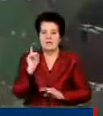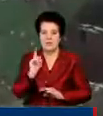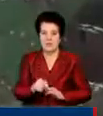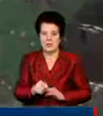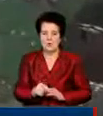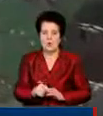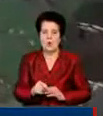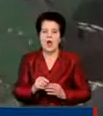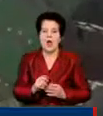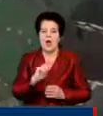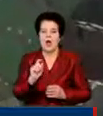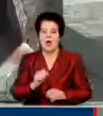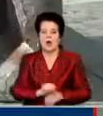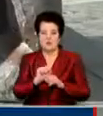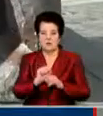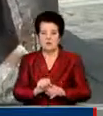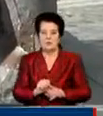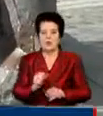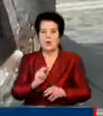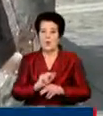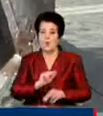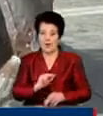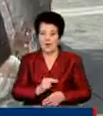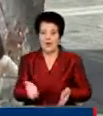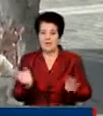pentru Revoluția din 89. Lucrarea „Neliniștea